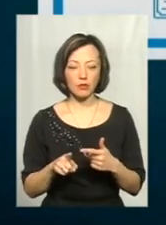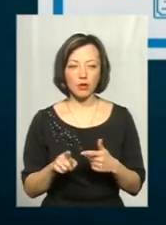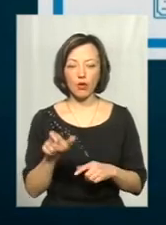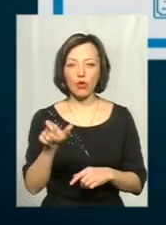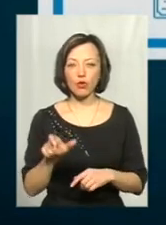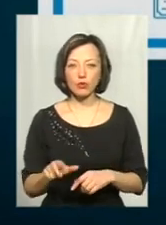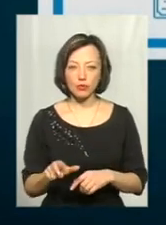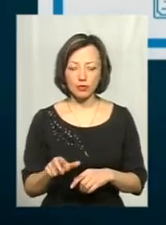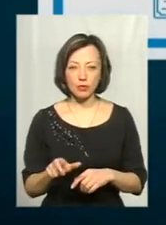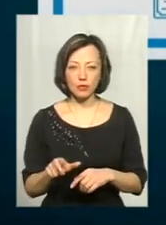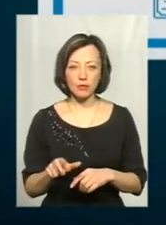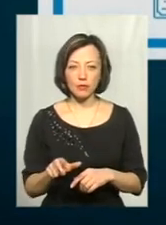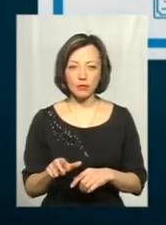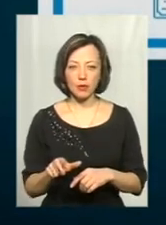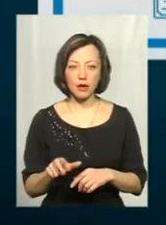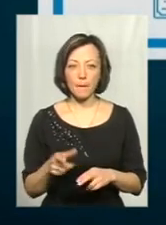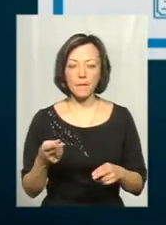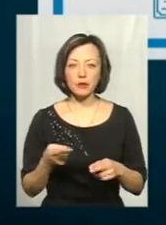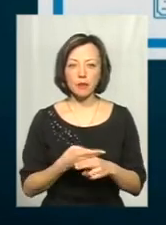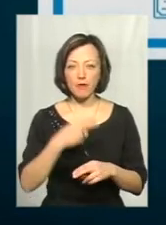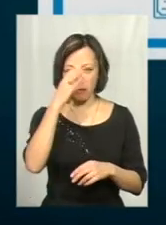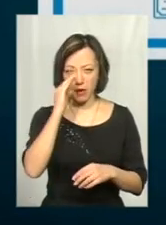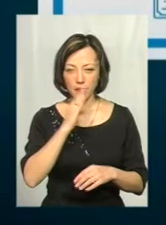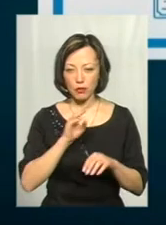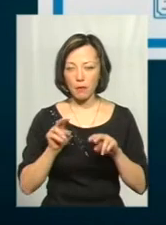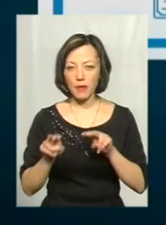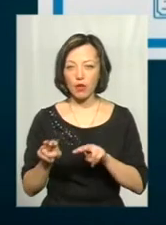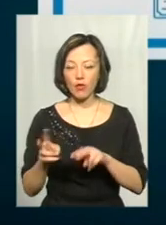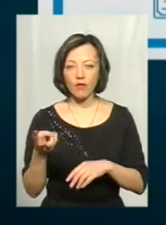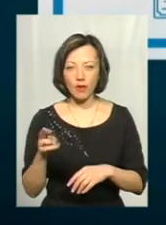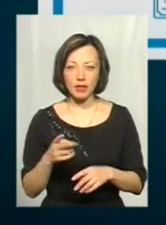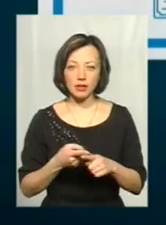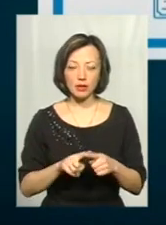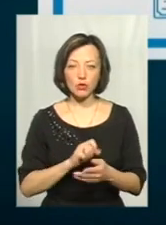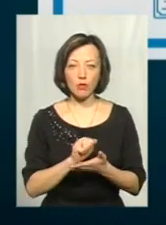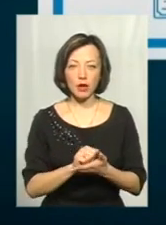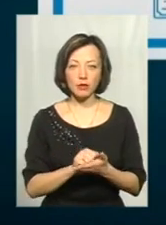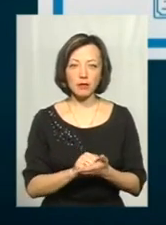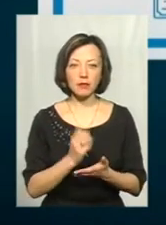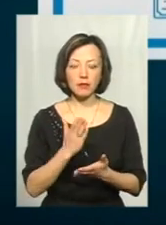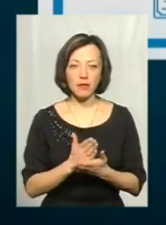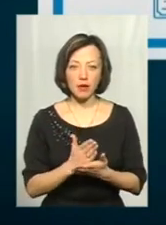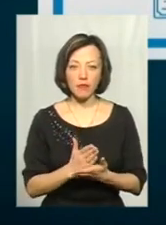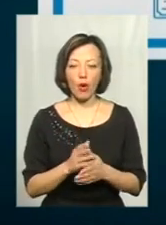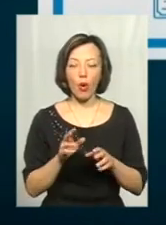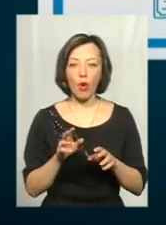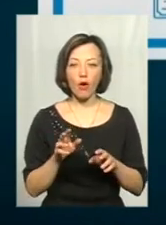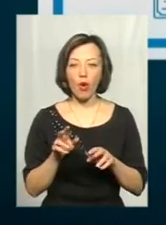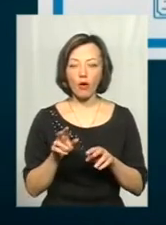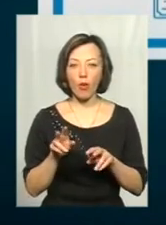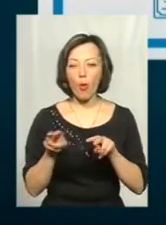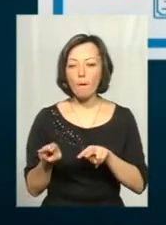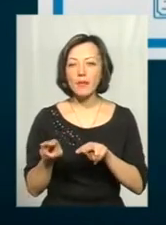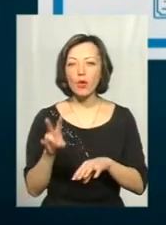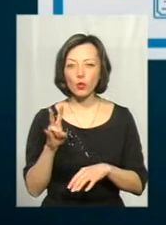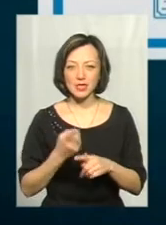особи, які позбавлені батьківського опікування, то ці документи потрібно, щоб мав відповідно опікун